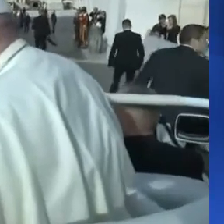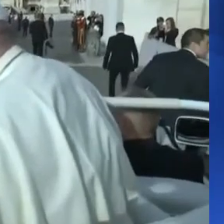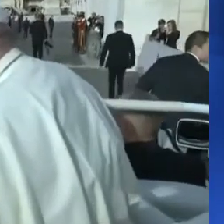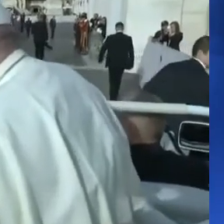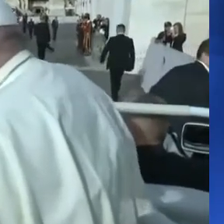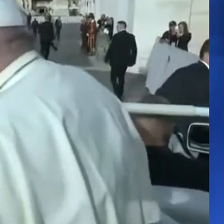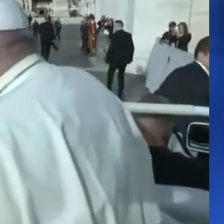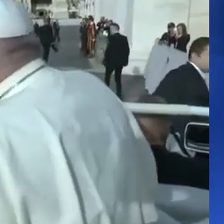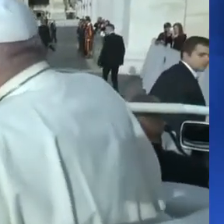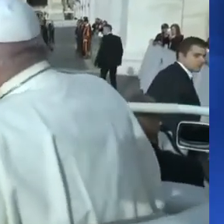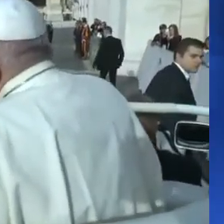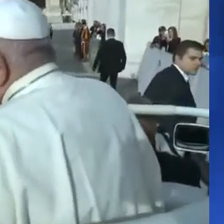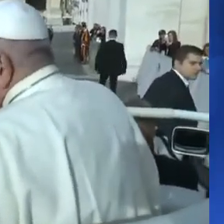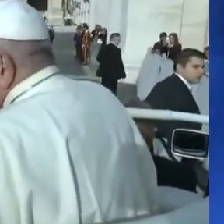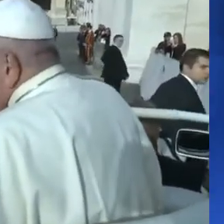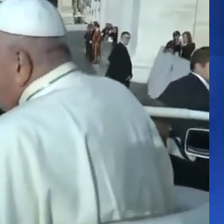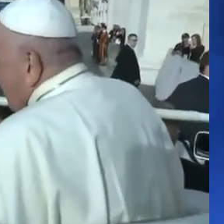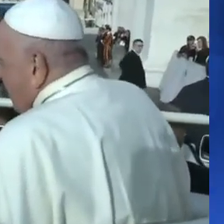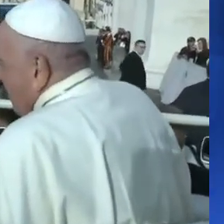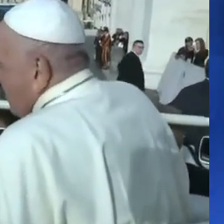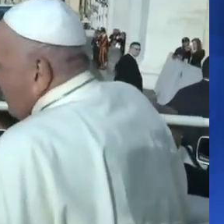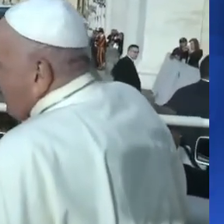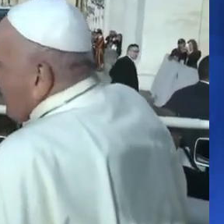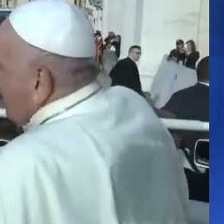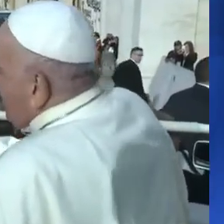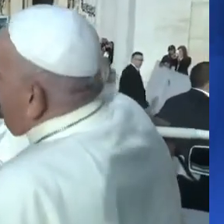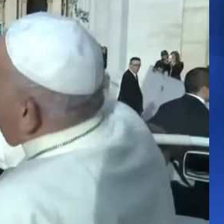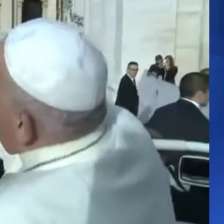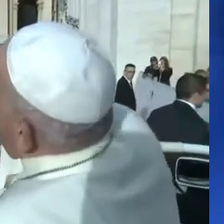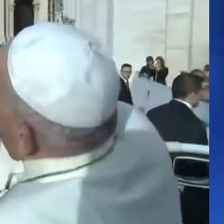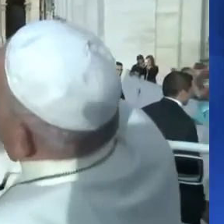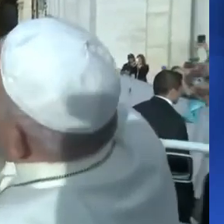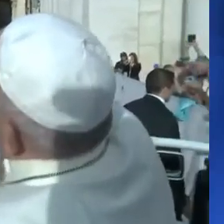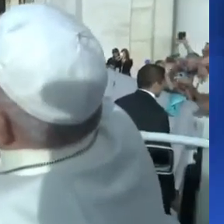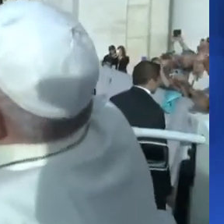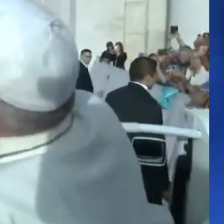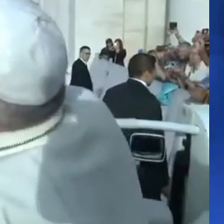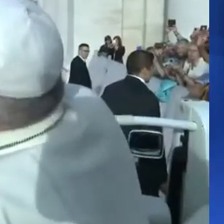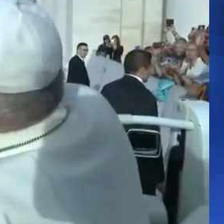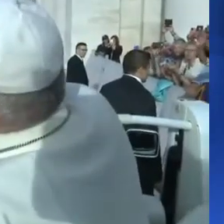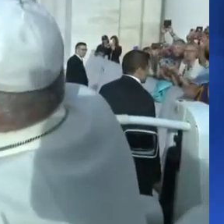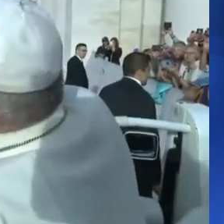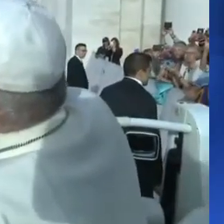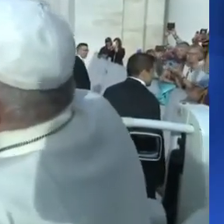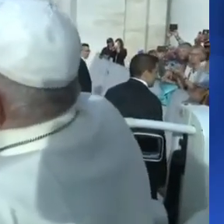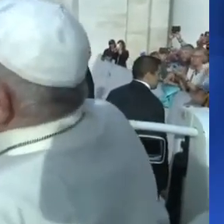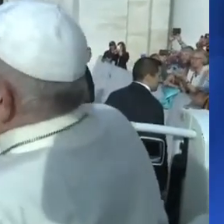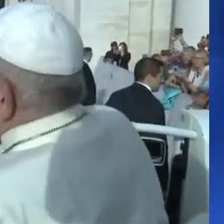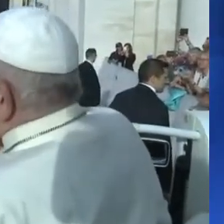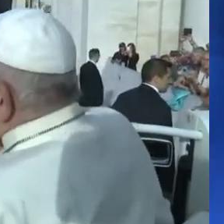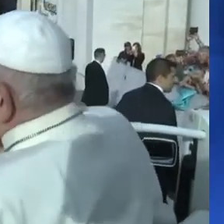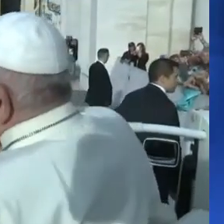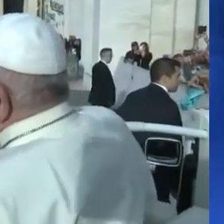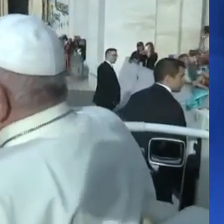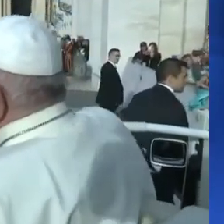Szczególnie witamy i pozdrawiamy pary nowożeńców. Przygotowując się na spotkanie z Ojcem Świętym, przypominamy,